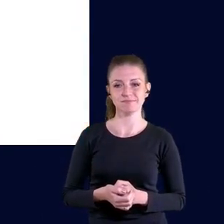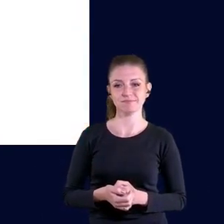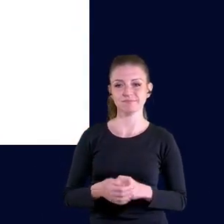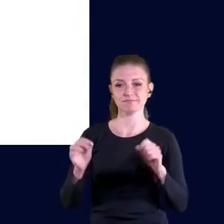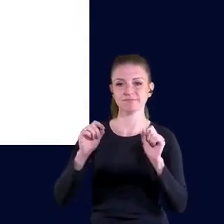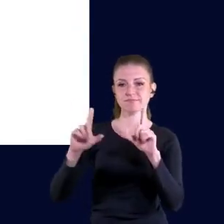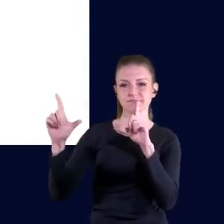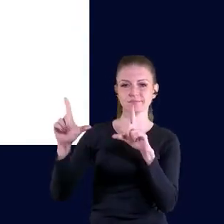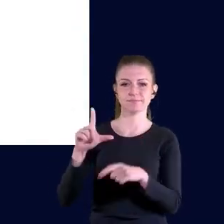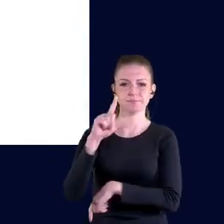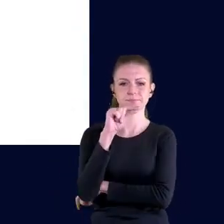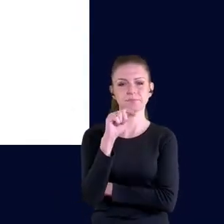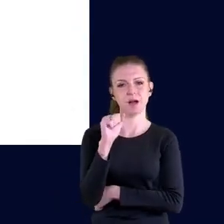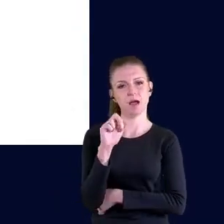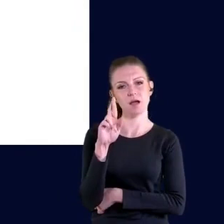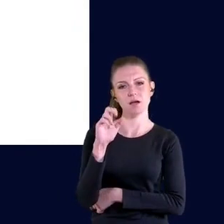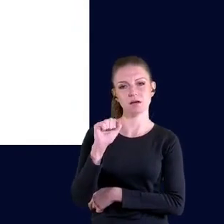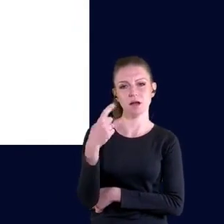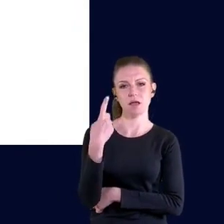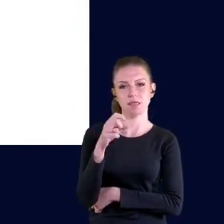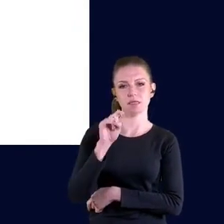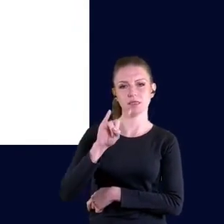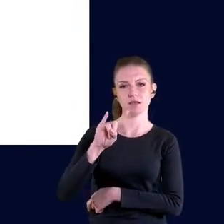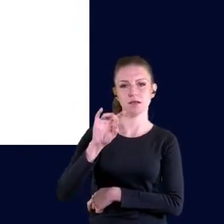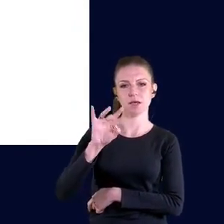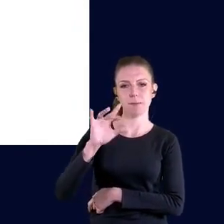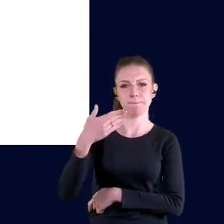paradygmat ograniczenie